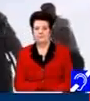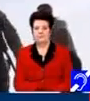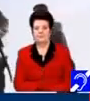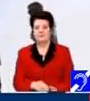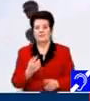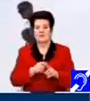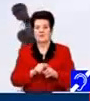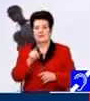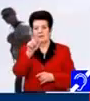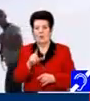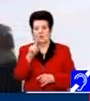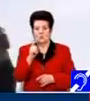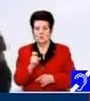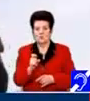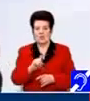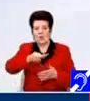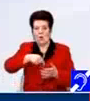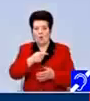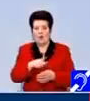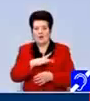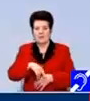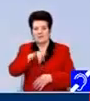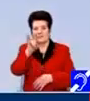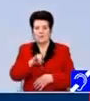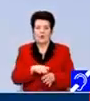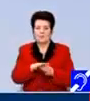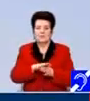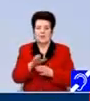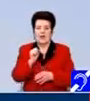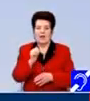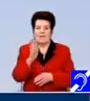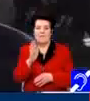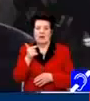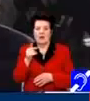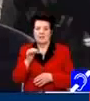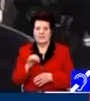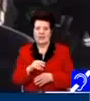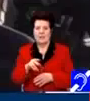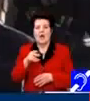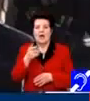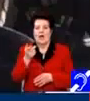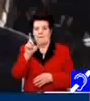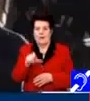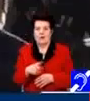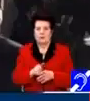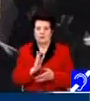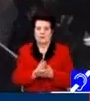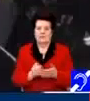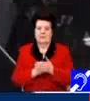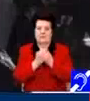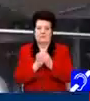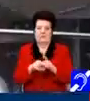Mac a atins pragul de 100 de ore de zbor combat în timpul unei misiuni din Afganistan. În prezent, pilotul este în Bagram, cea mai mare bază americană